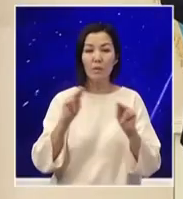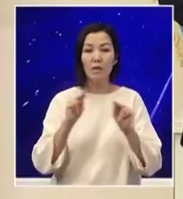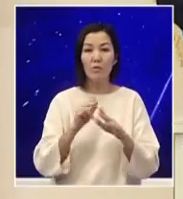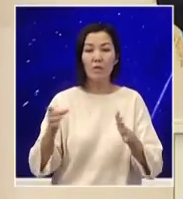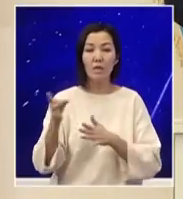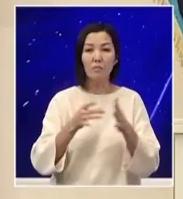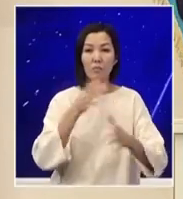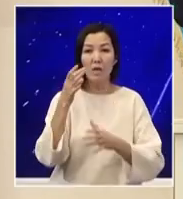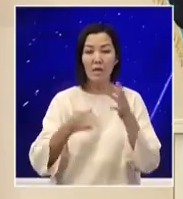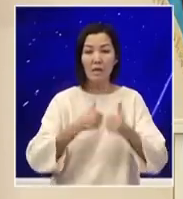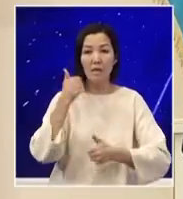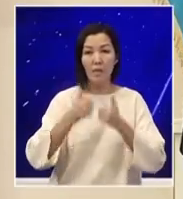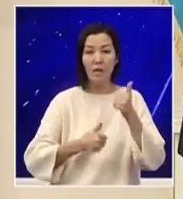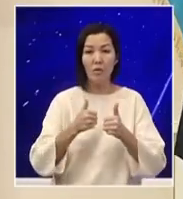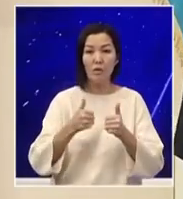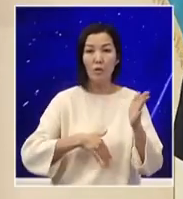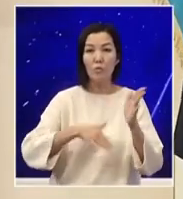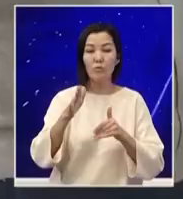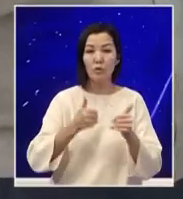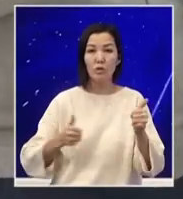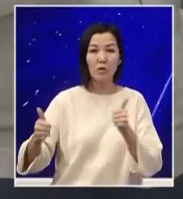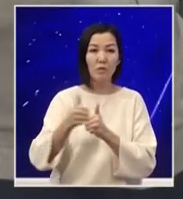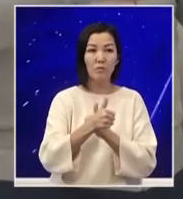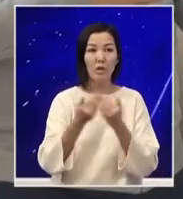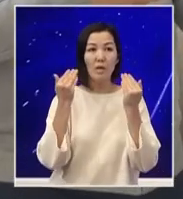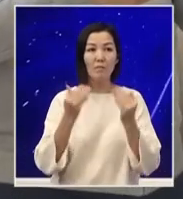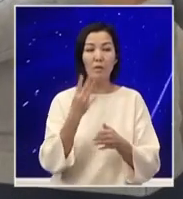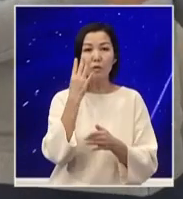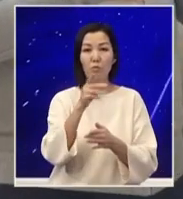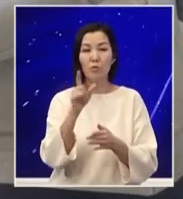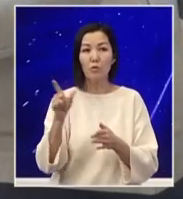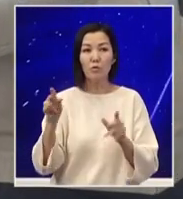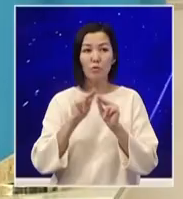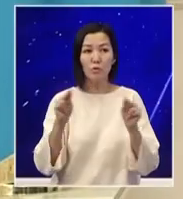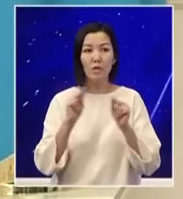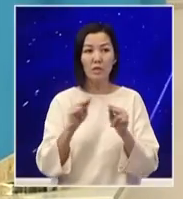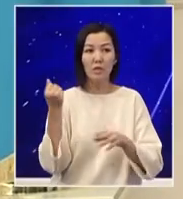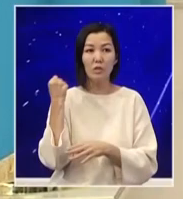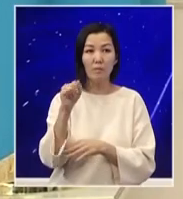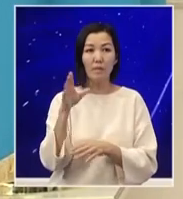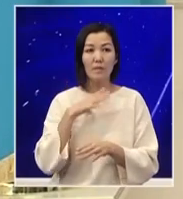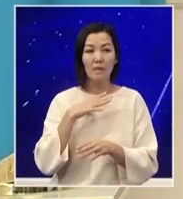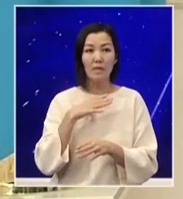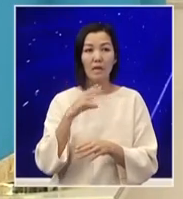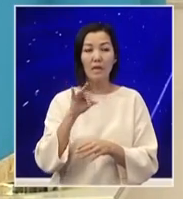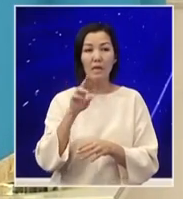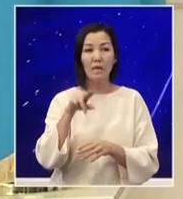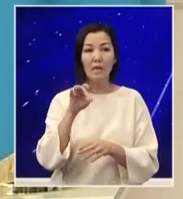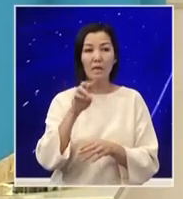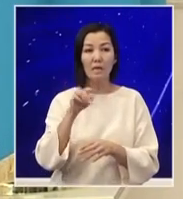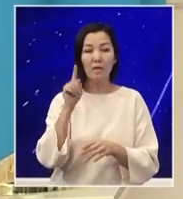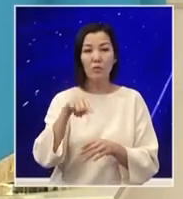республикалық халықаралық байқауларда үздіктер сапынан көрініп жүр. Биыл өңірдің 4 бірдей ұстазы жүлдегер атанды. Бірі Индира Болатқызы,